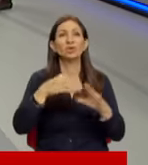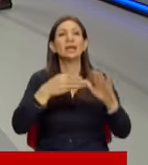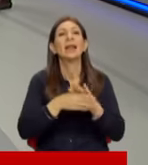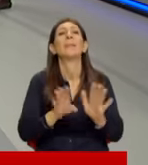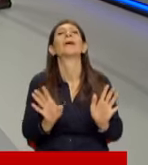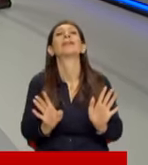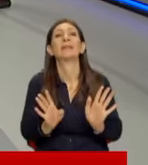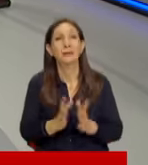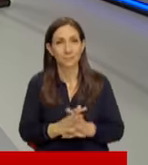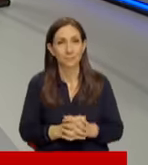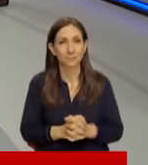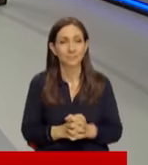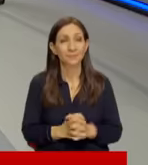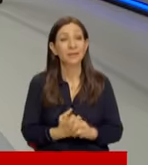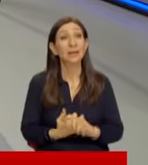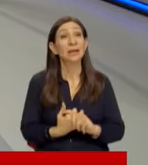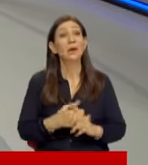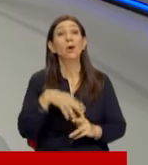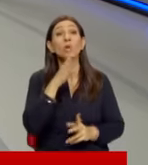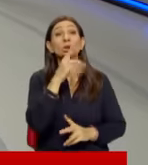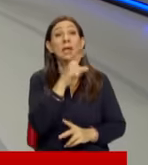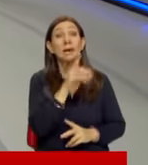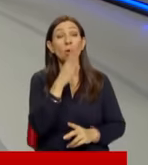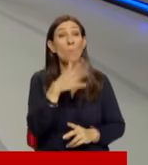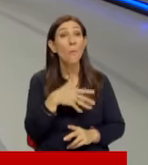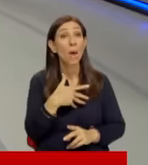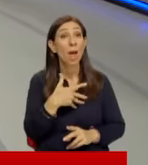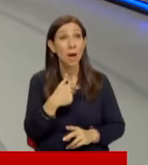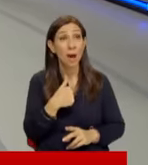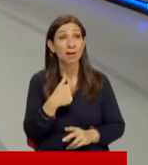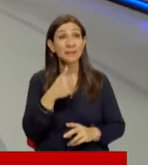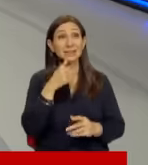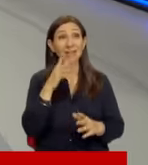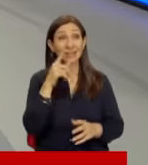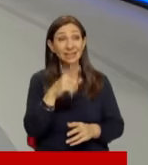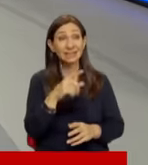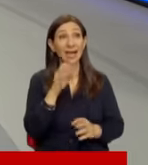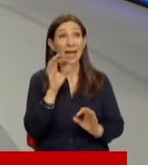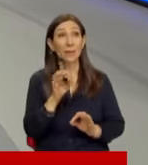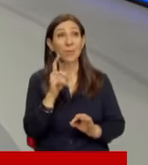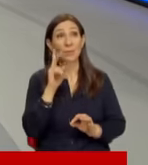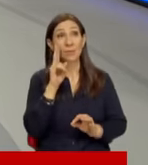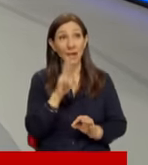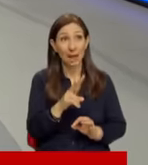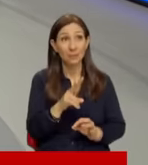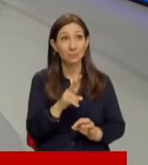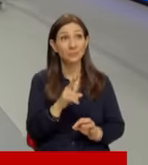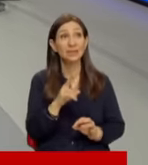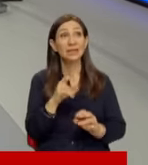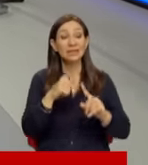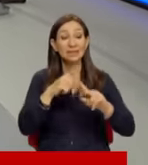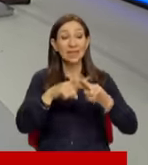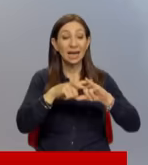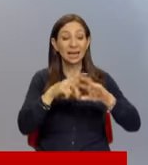belediye meclisinde temsiliyeti yok. Gelelim Kocaeli. Kocaeli'yi merak ediyordu Deniz Zeyrek. Hemen bir gelsin. Tahir